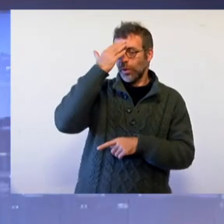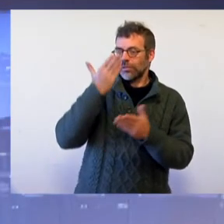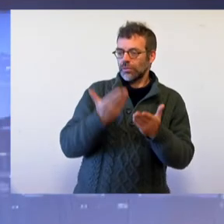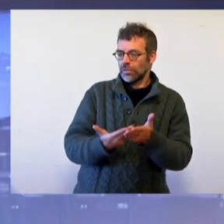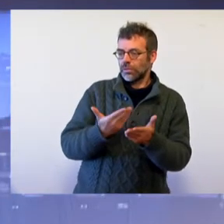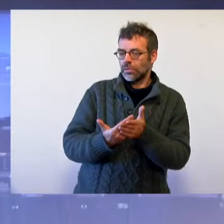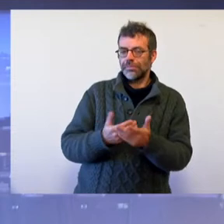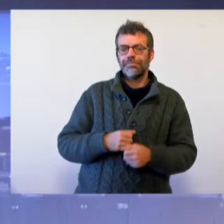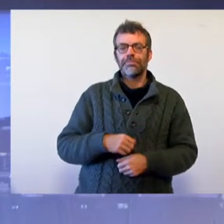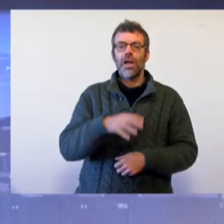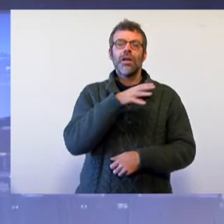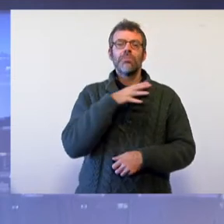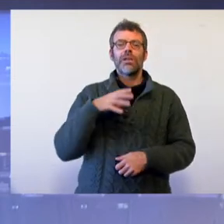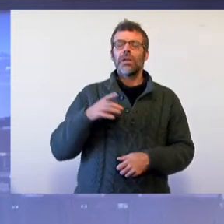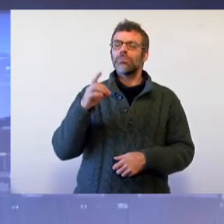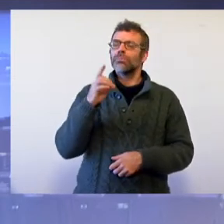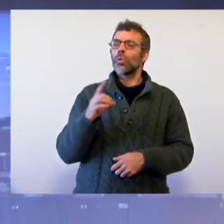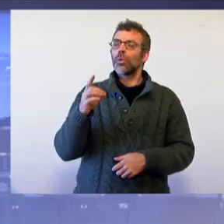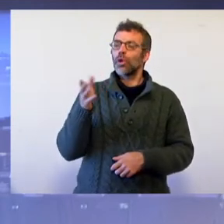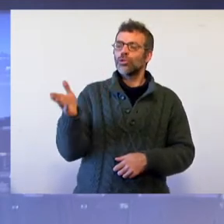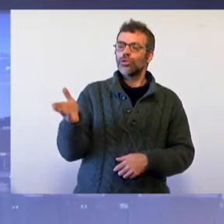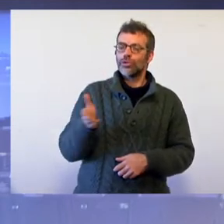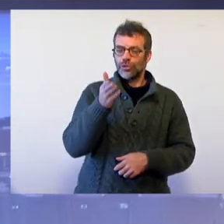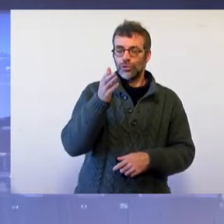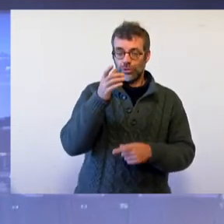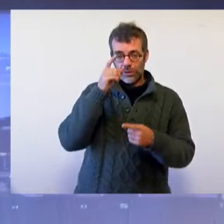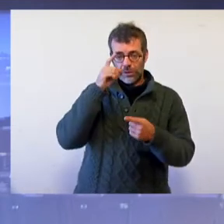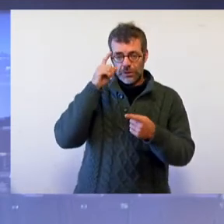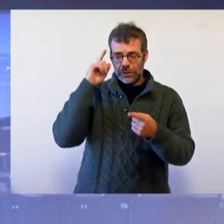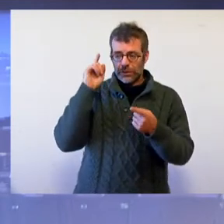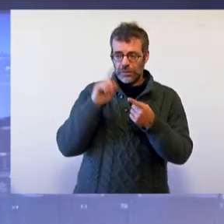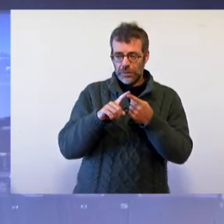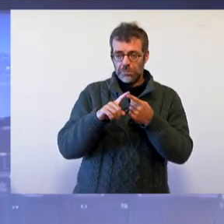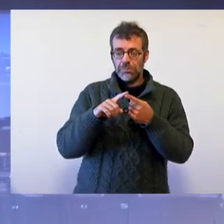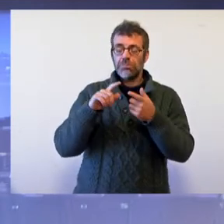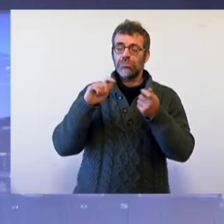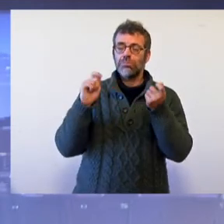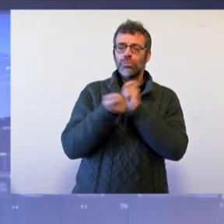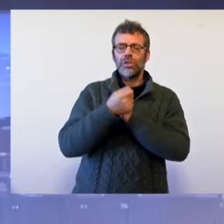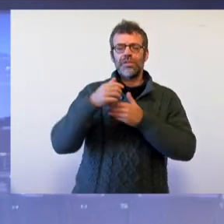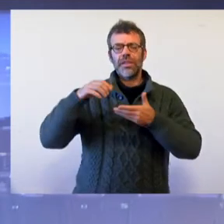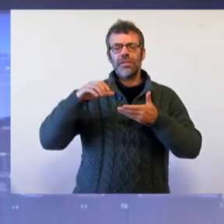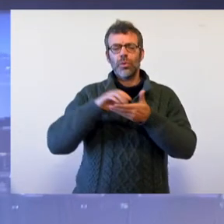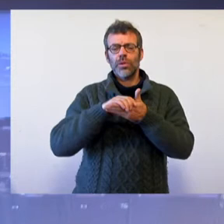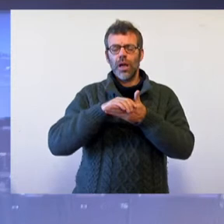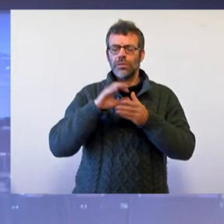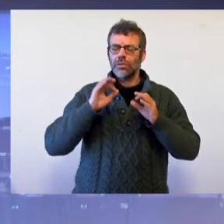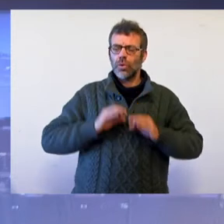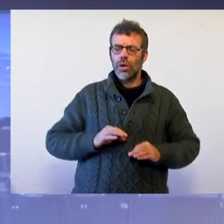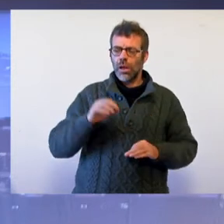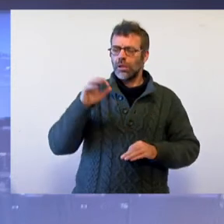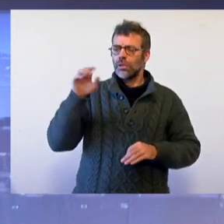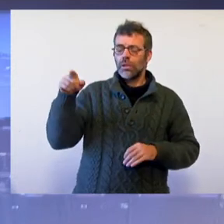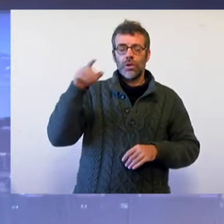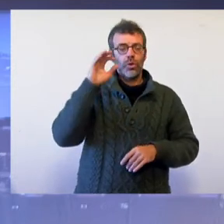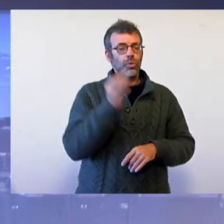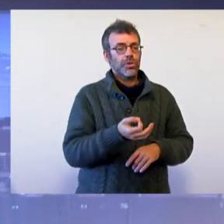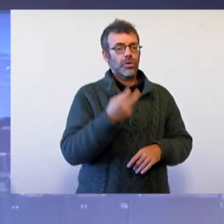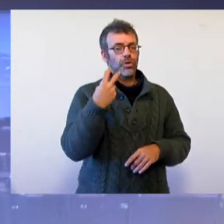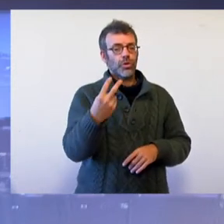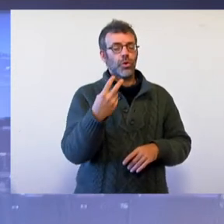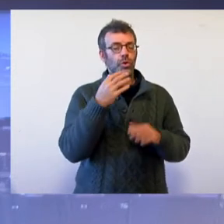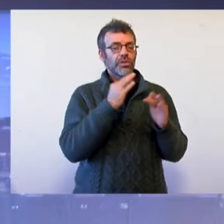Madame Dombrecoste, sur la modification de la carte scolaire. Merci. Les deux affaires, peut-être. Les deux affaires, je vais laisser